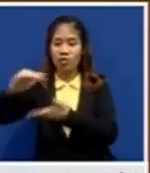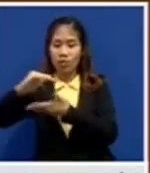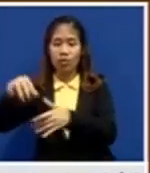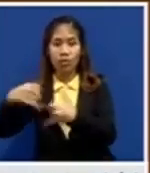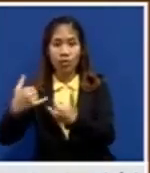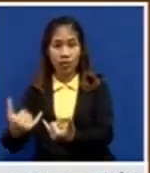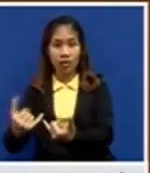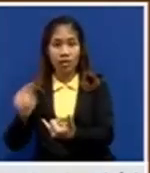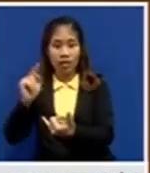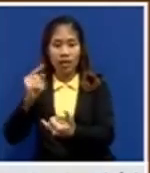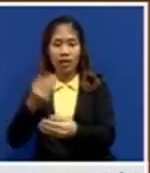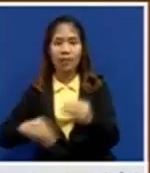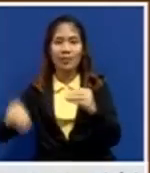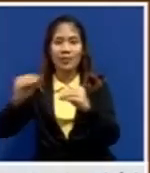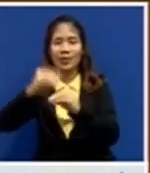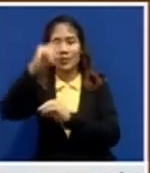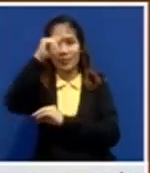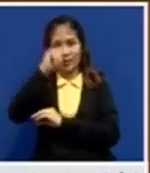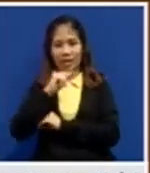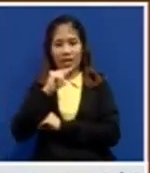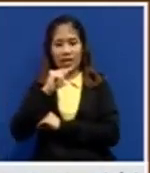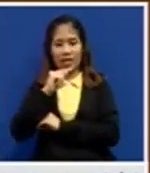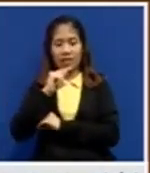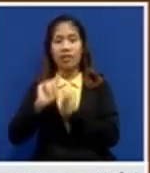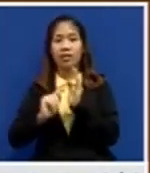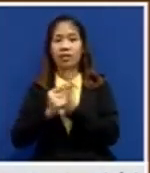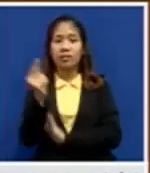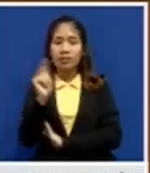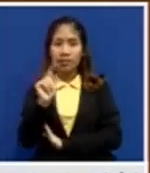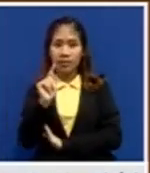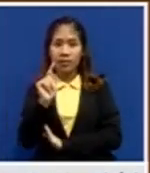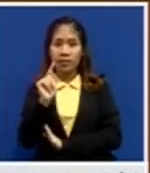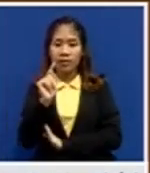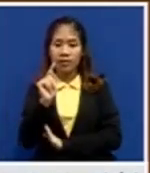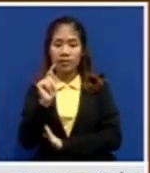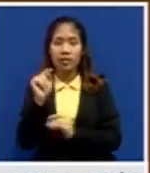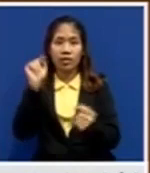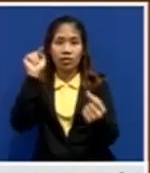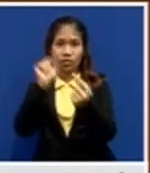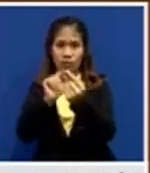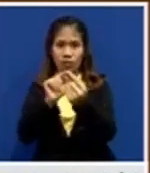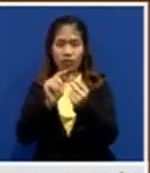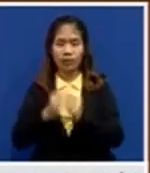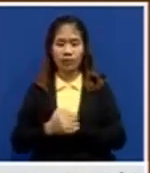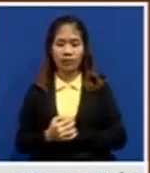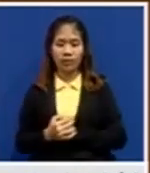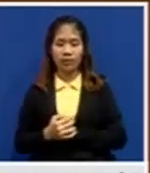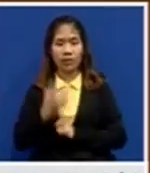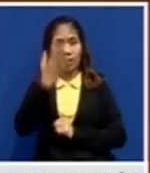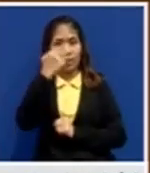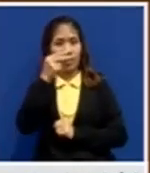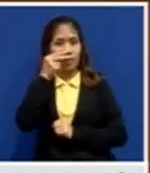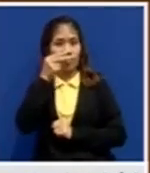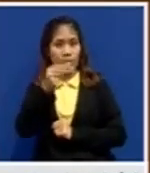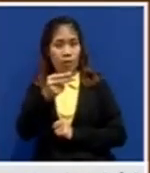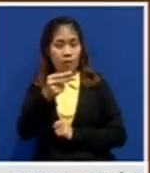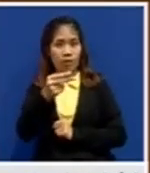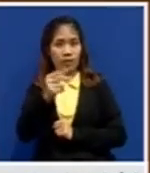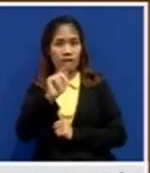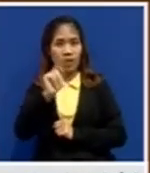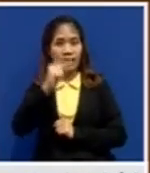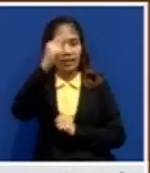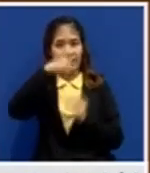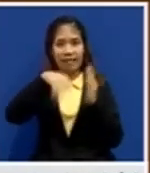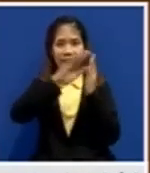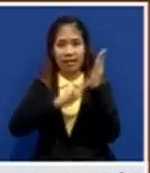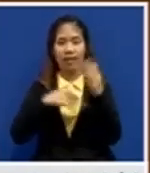ม่กี่วันวันนี้อัปเดตเมืองไทยจาก Stable ไปสู่ Positive เพราะเขามองว่าประเทศไทยต